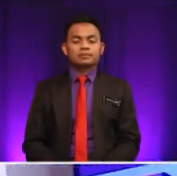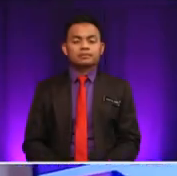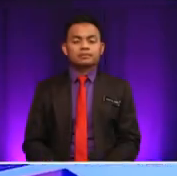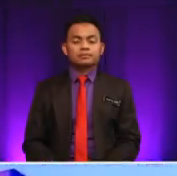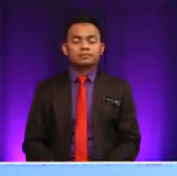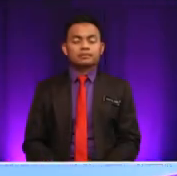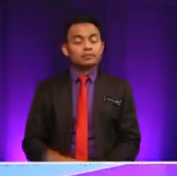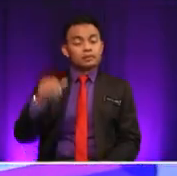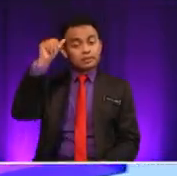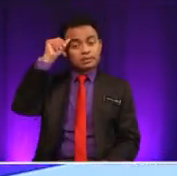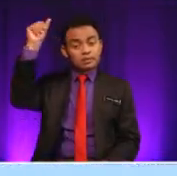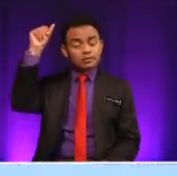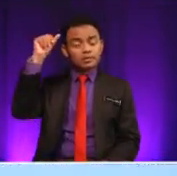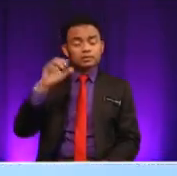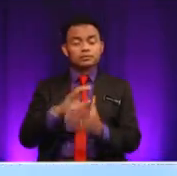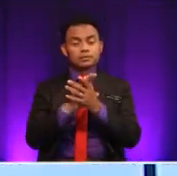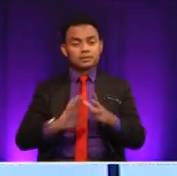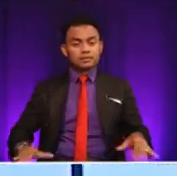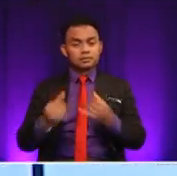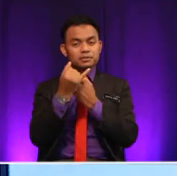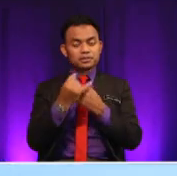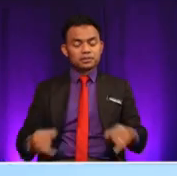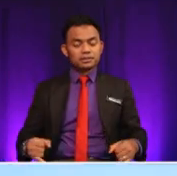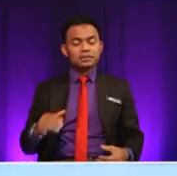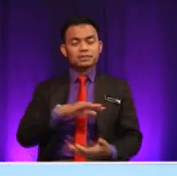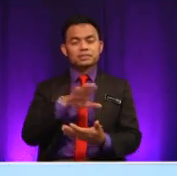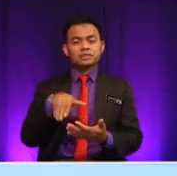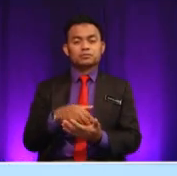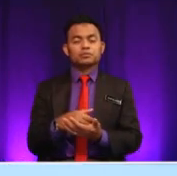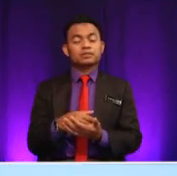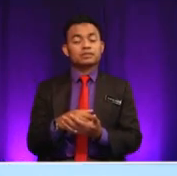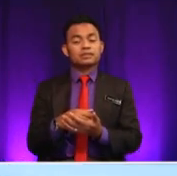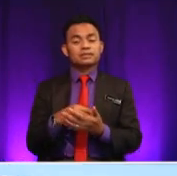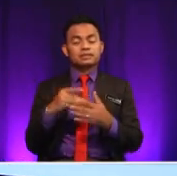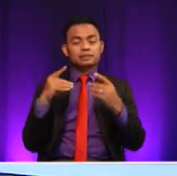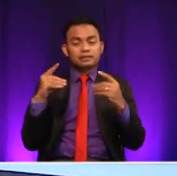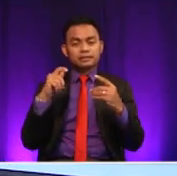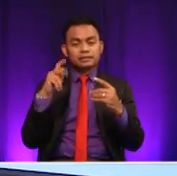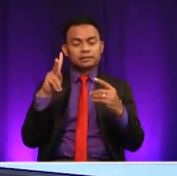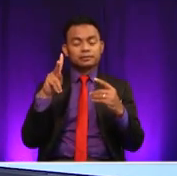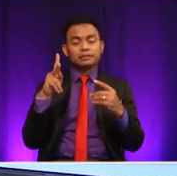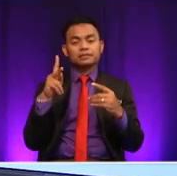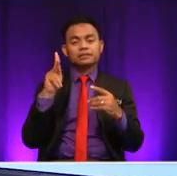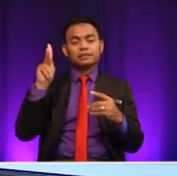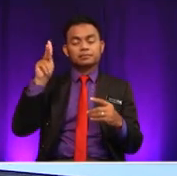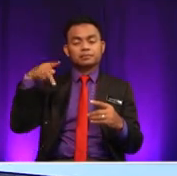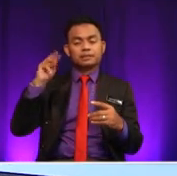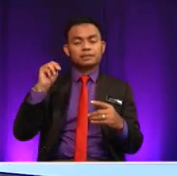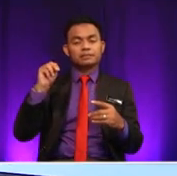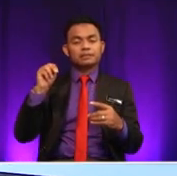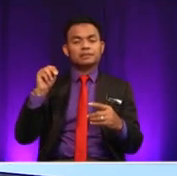Assalamualaikum salam sejahtera penonton di Net TV KPM saya ini bersama-sama dengan anda untuk sukses